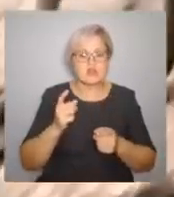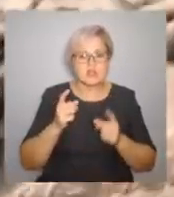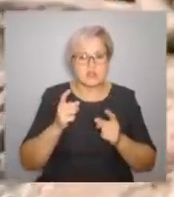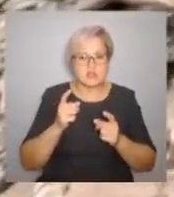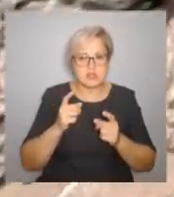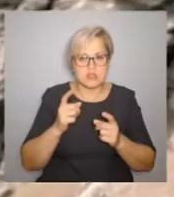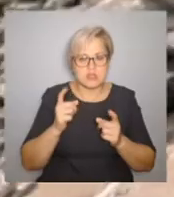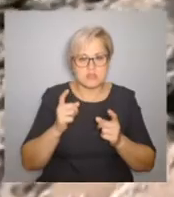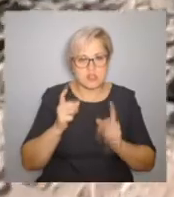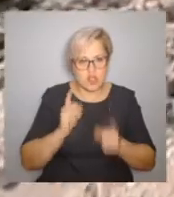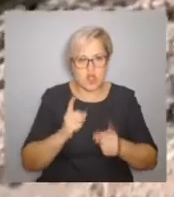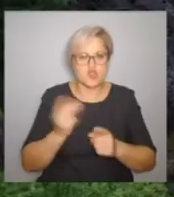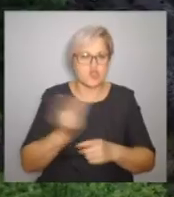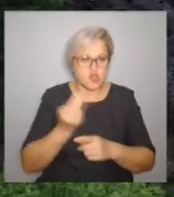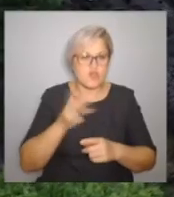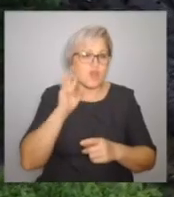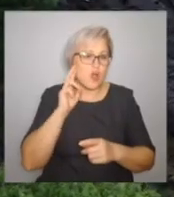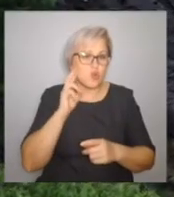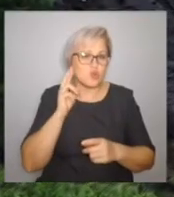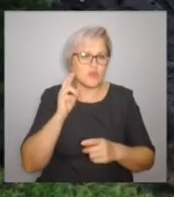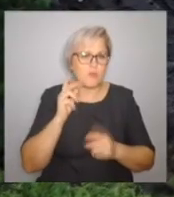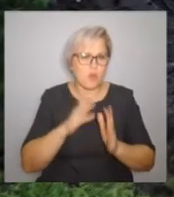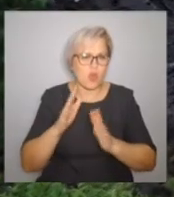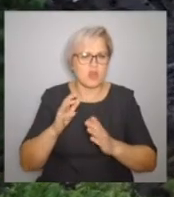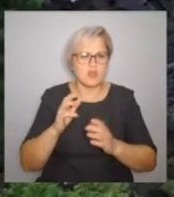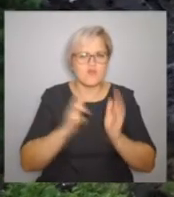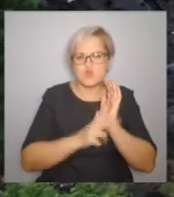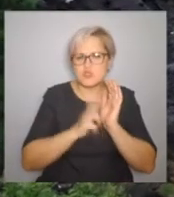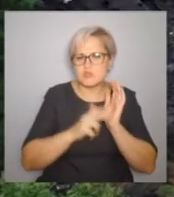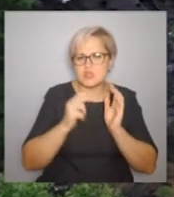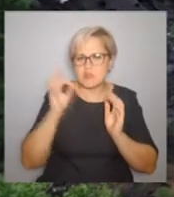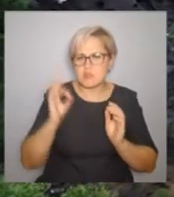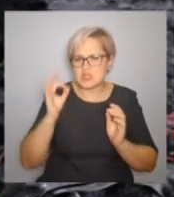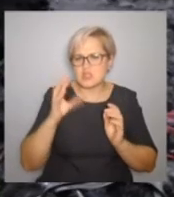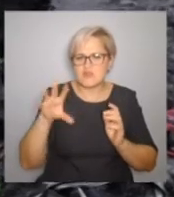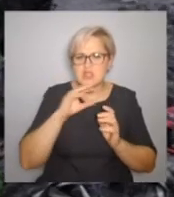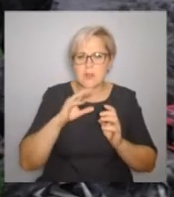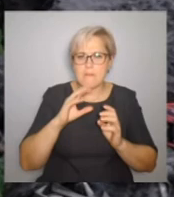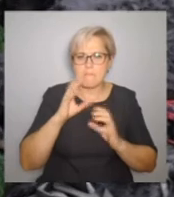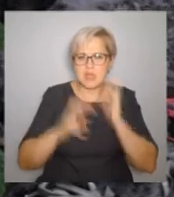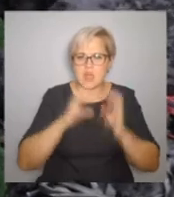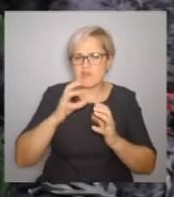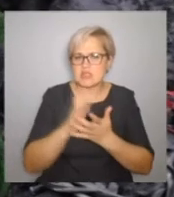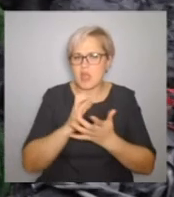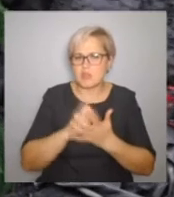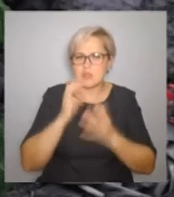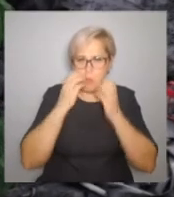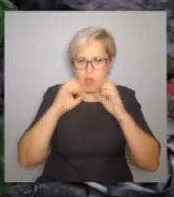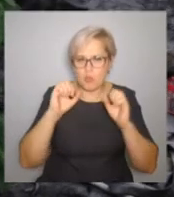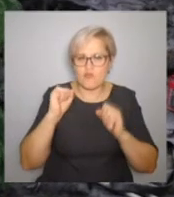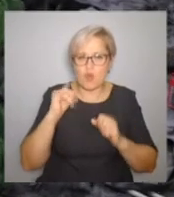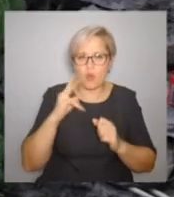ресурса. Собирай, но легально. Большинство же предпочитает добывать в черную, применяя мощные помпы для вымывания бивней и костей из